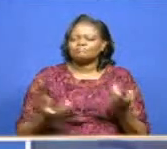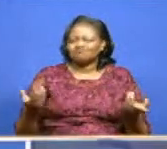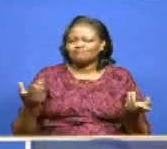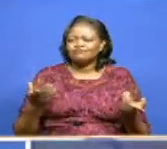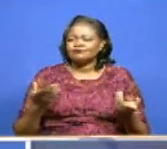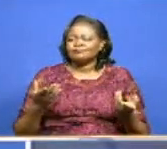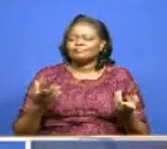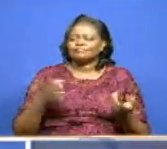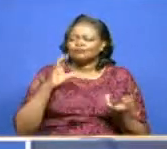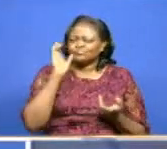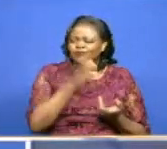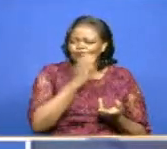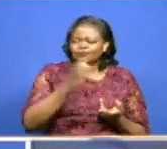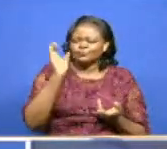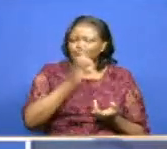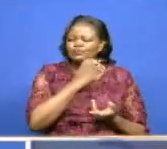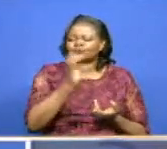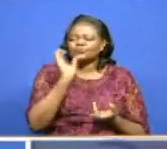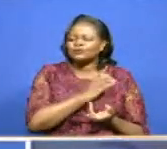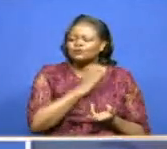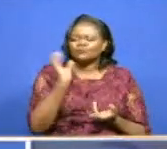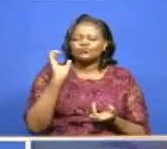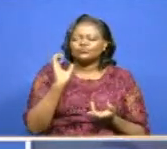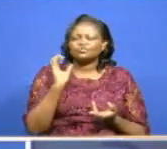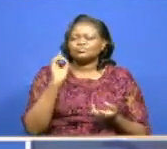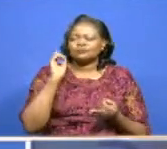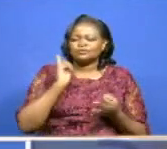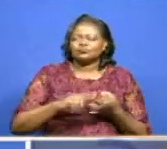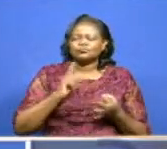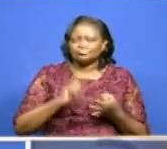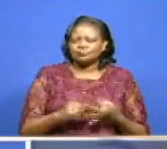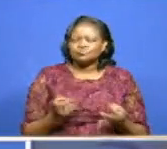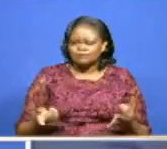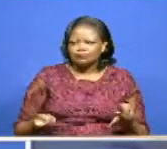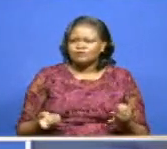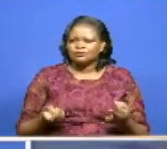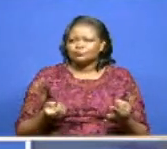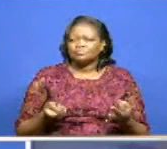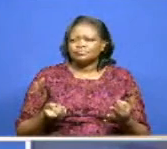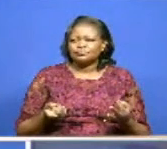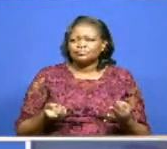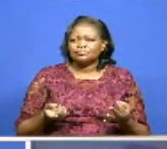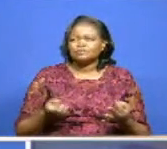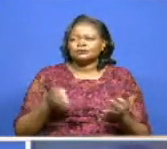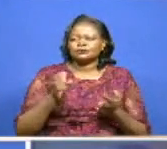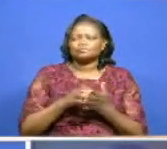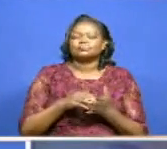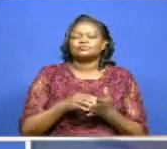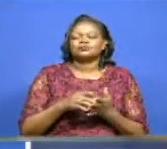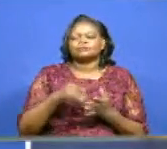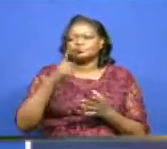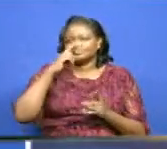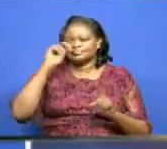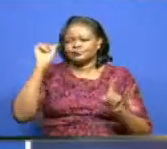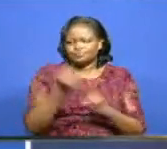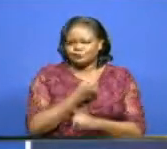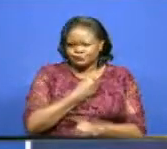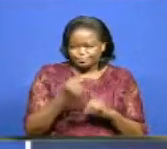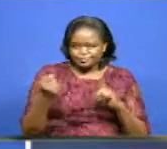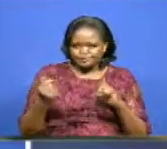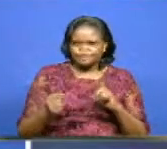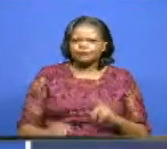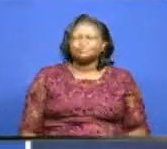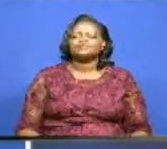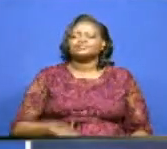to abuse alcohol, and it also fuels, as we have said, cases of domestic violence as well. Polisi